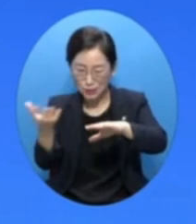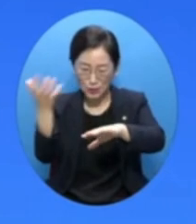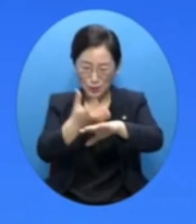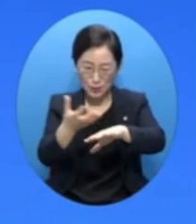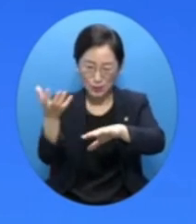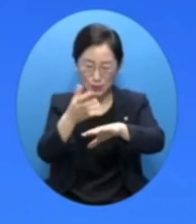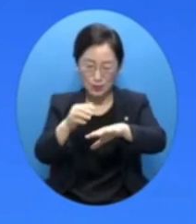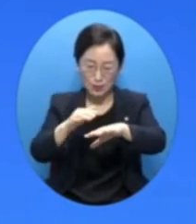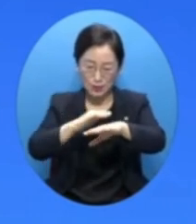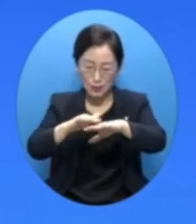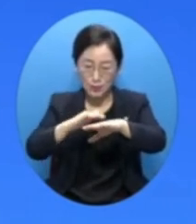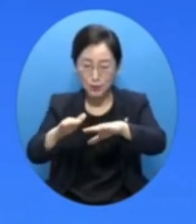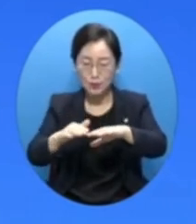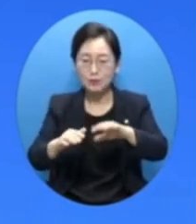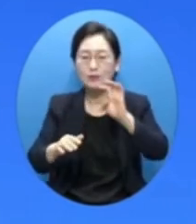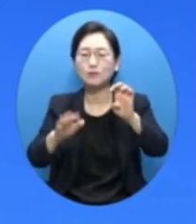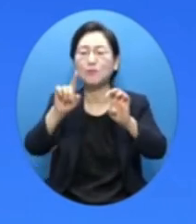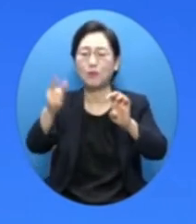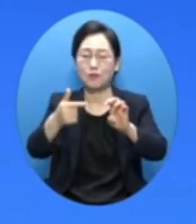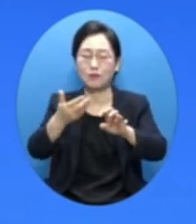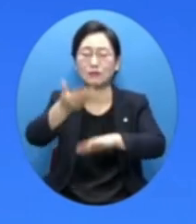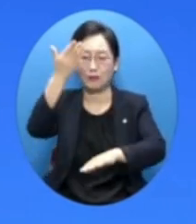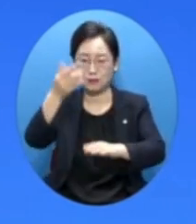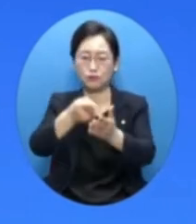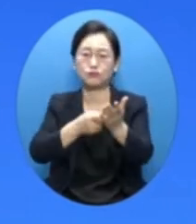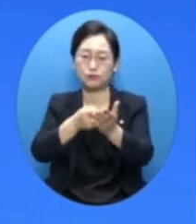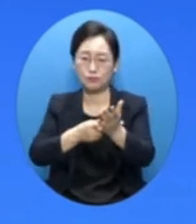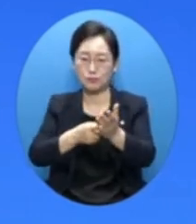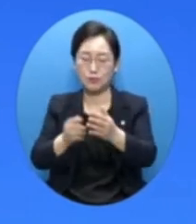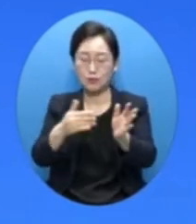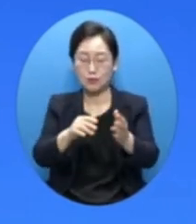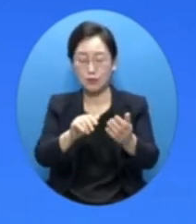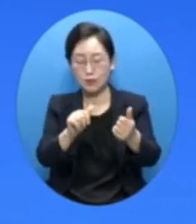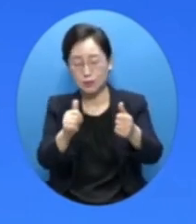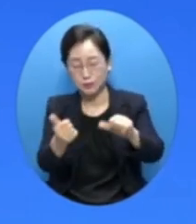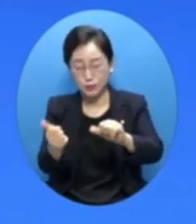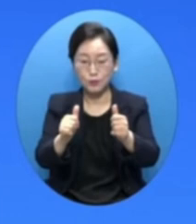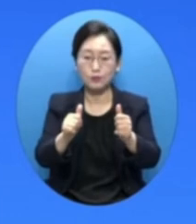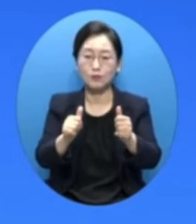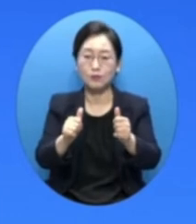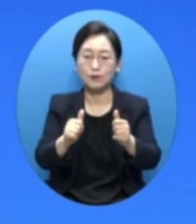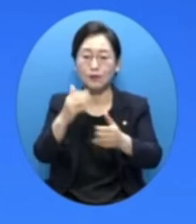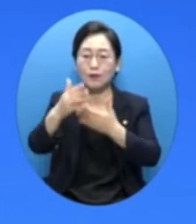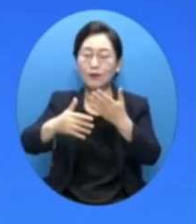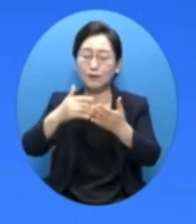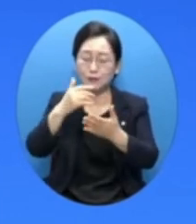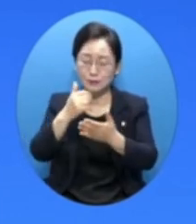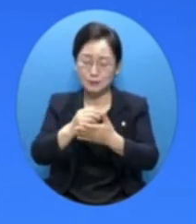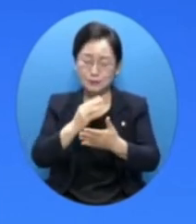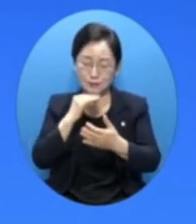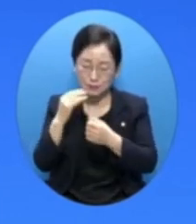그런데 그가 그 죽음의 문턱에서 그를 붙드신 하나님의 사랑을 깨닫고